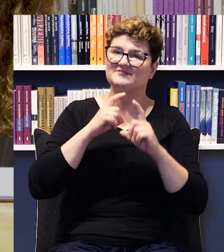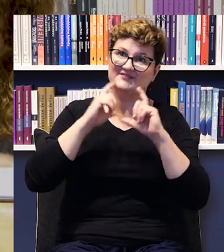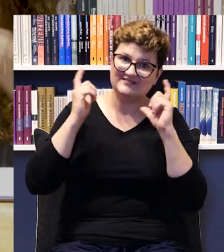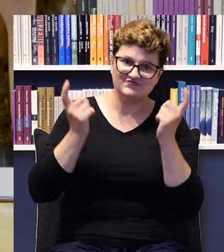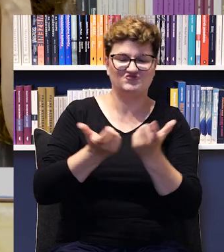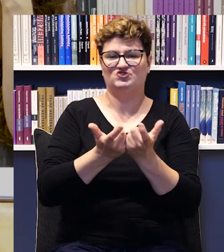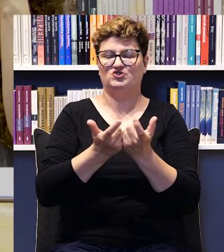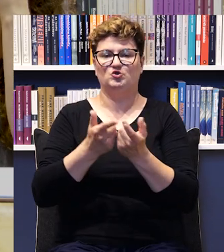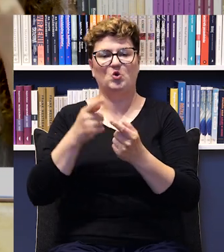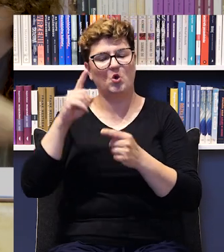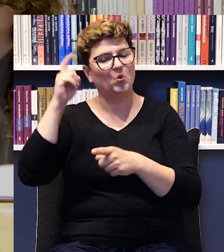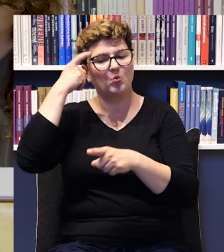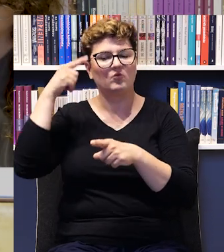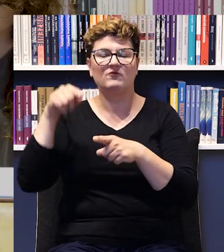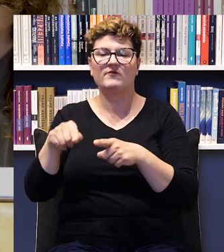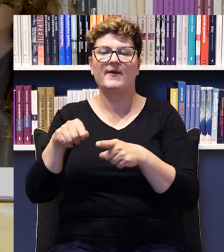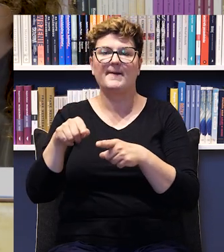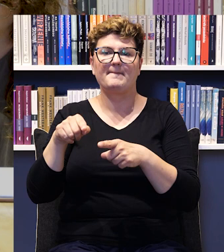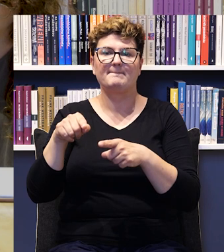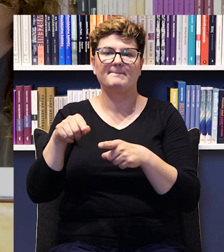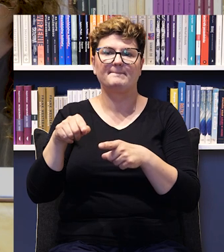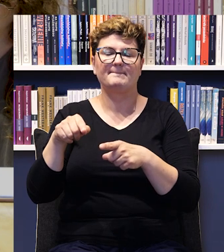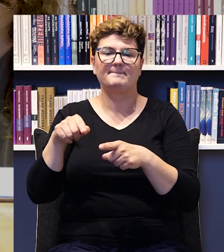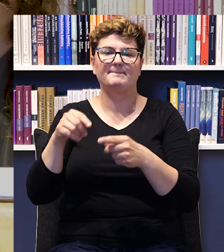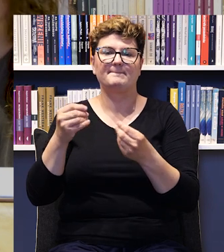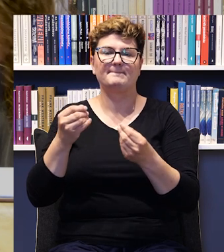polega na tym, że